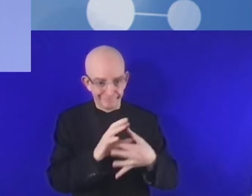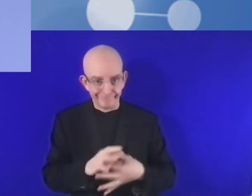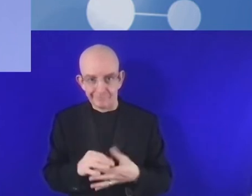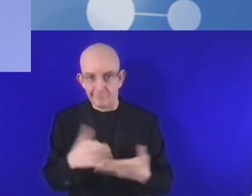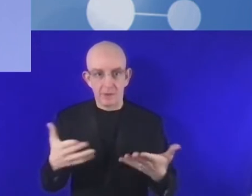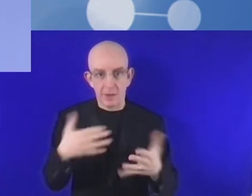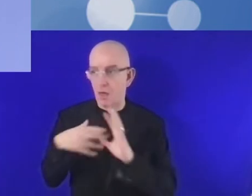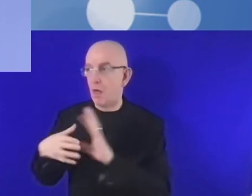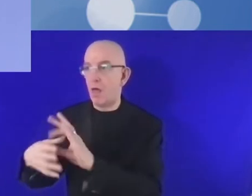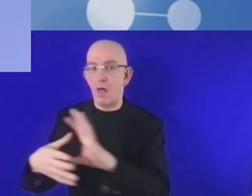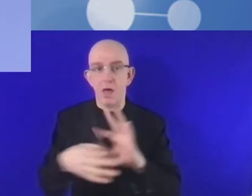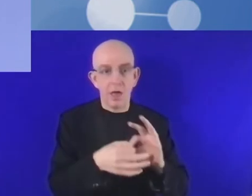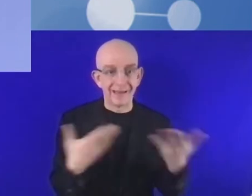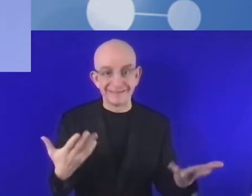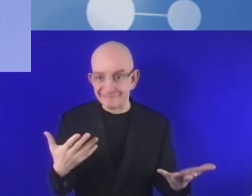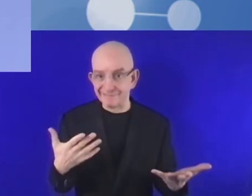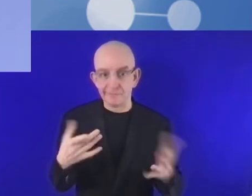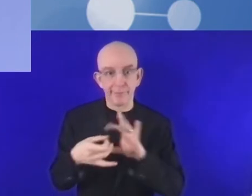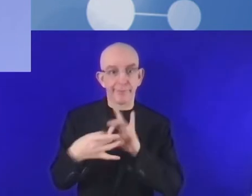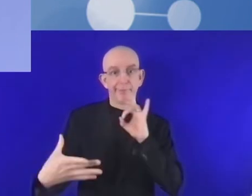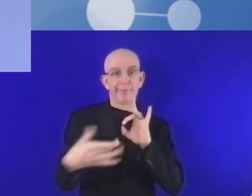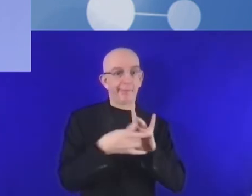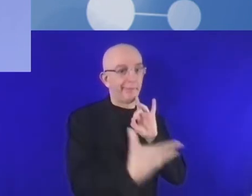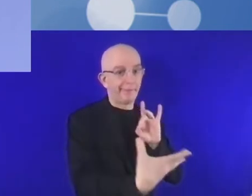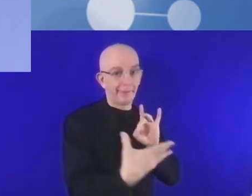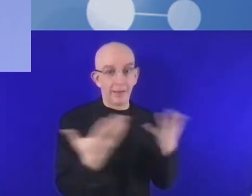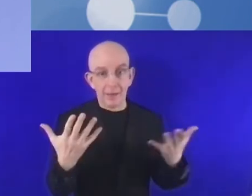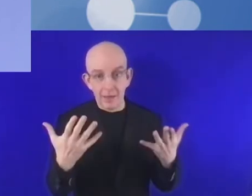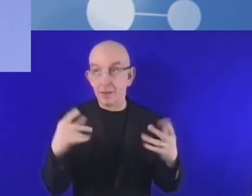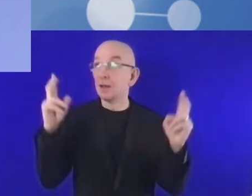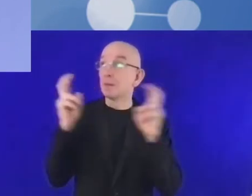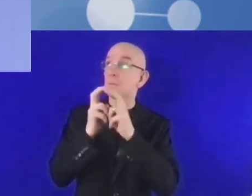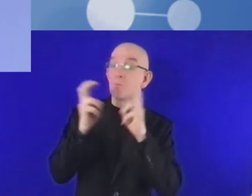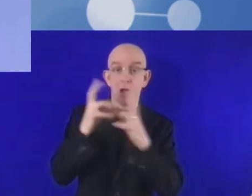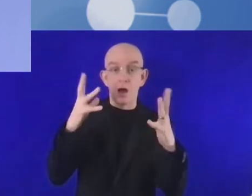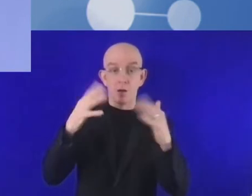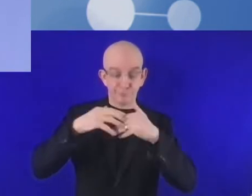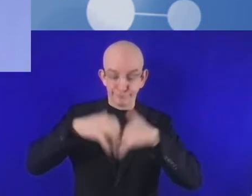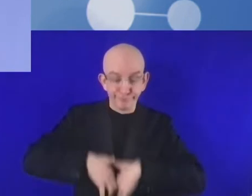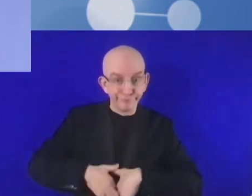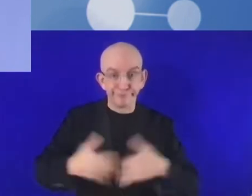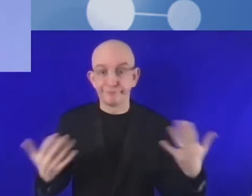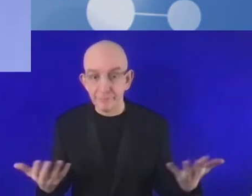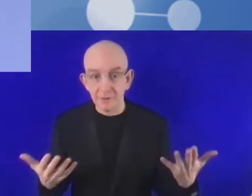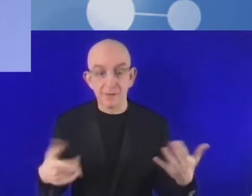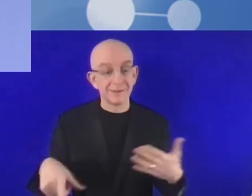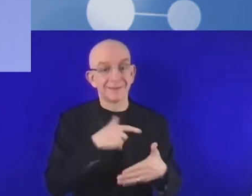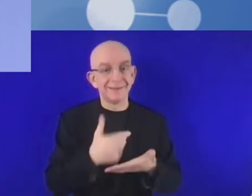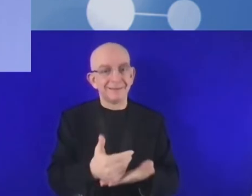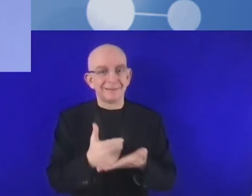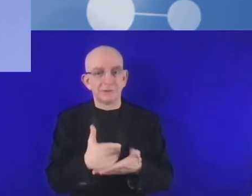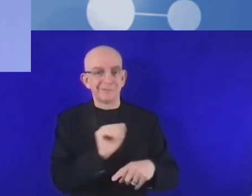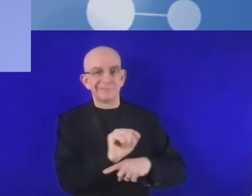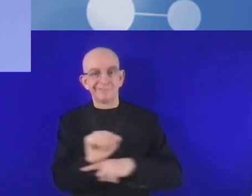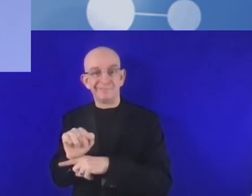的保障，我们就不可能有信息沟通，我们就不能有公共网络安全，不能